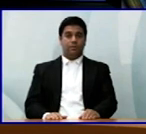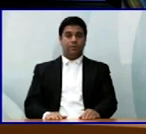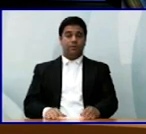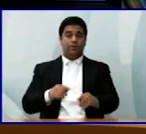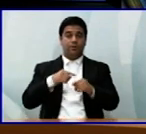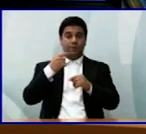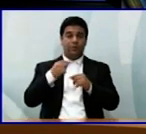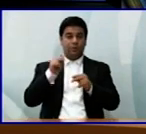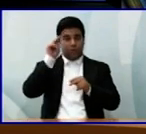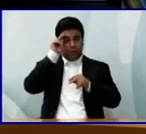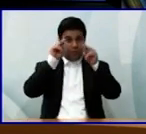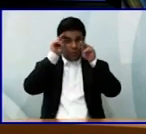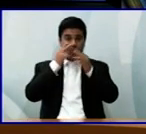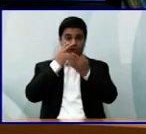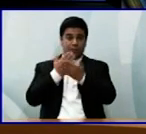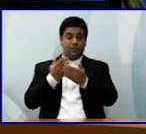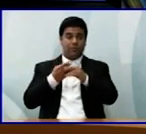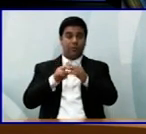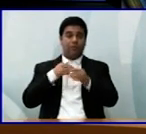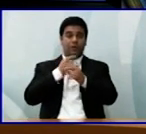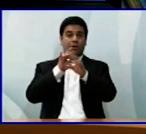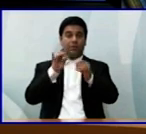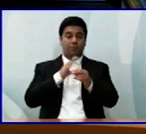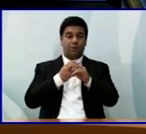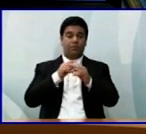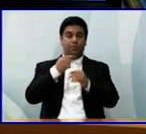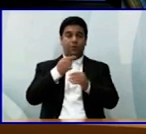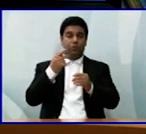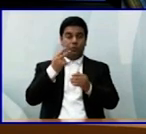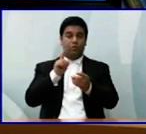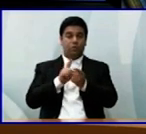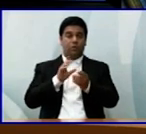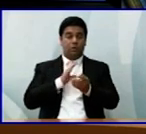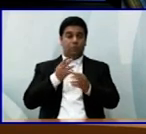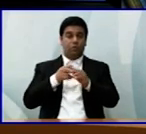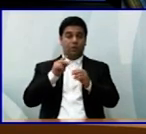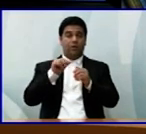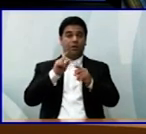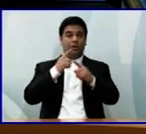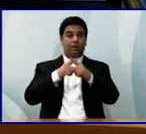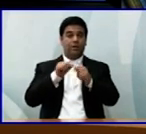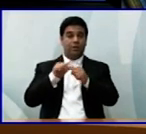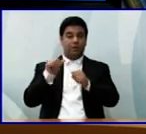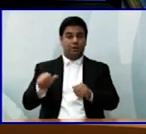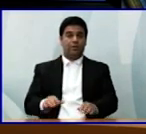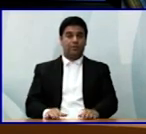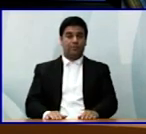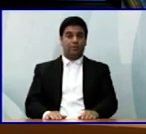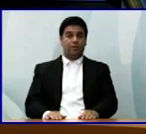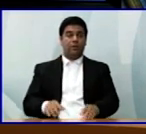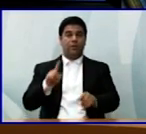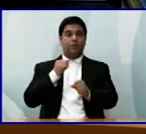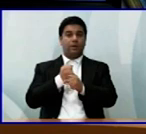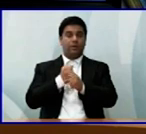Keyingi tenglamaga e'tiboringizni qarang. Mana aytib o'tgan minus 3 soni ham uchradi. X dan tashqari. Demak, nima